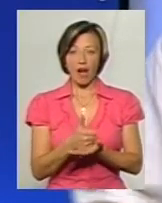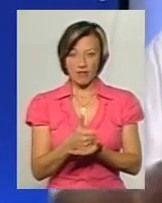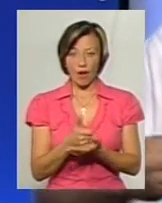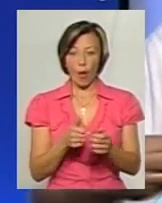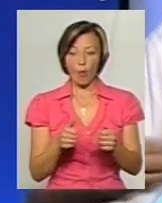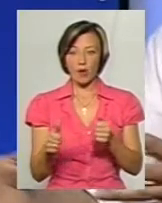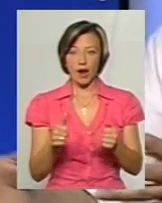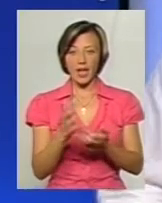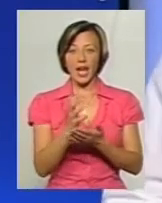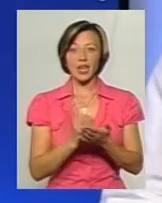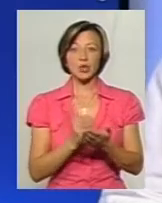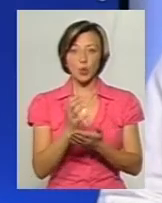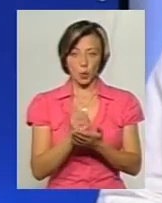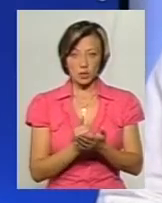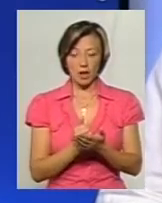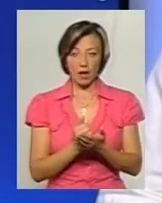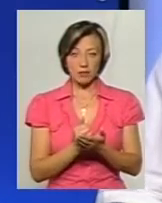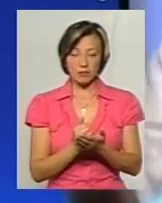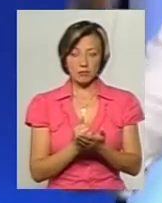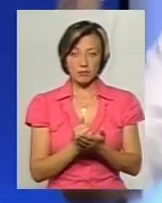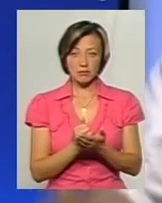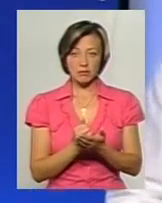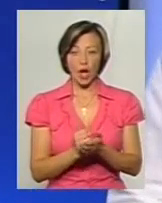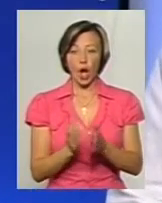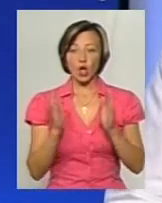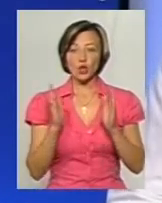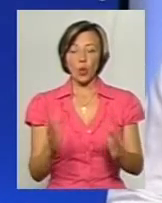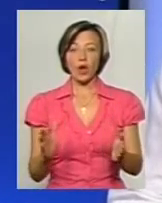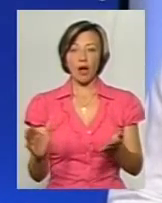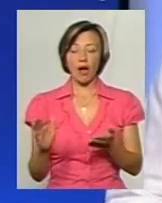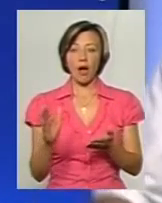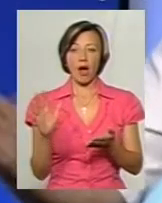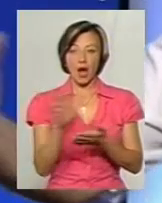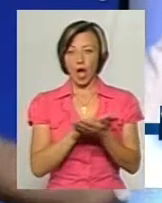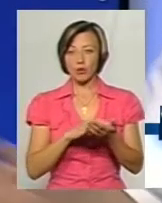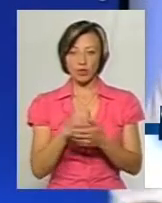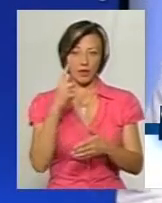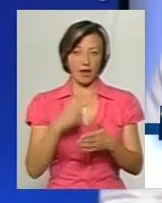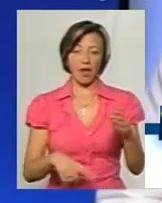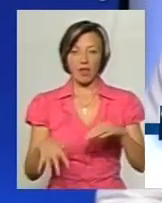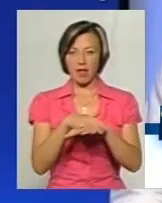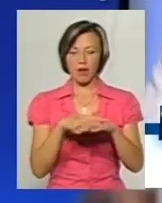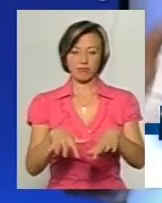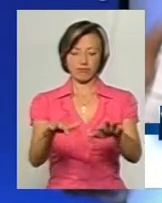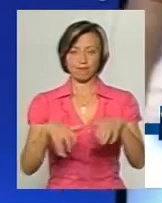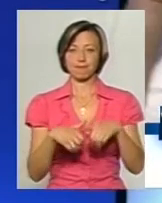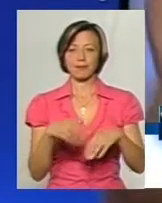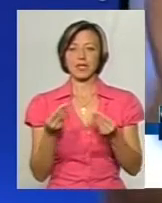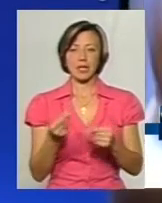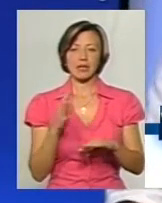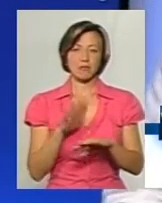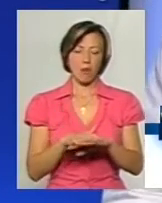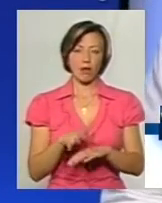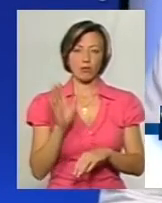оператора ресурса. Как только разрушено доверие, все, народ снял деньги с банки, пусть они,